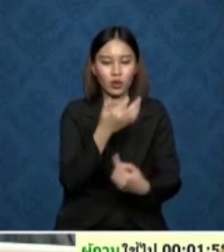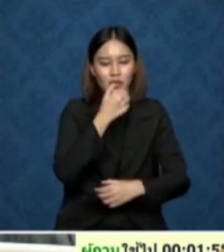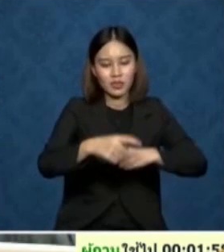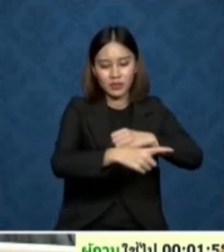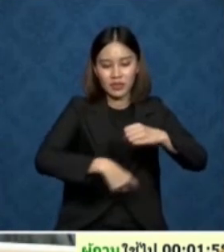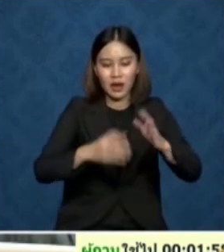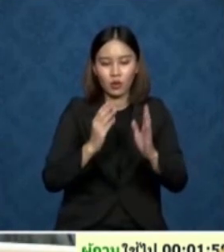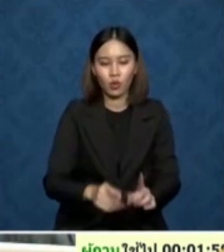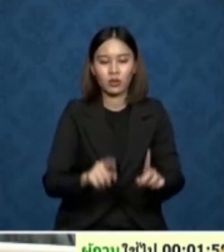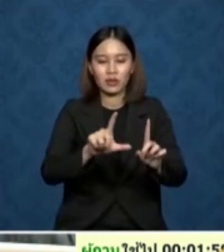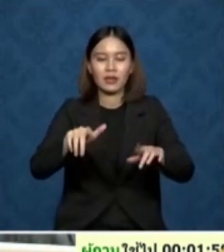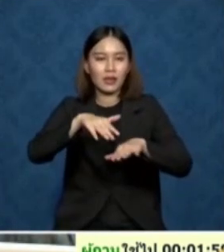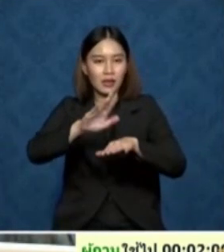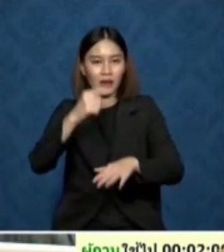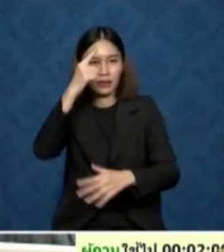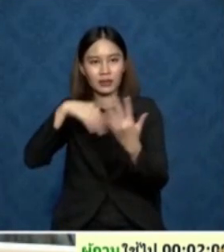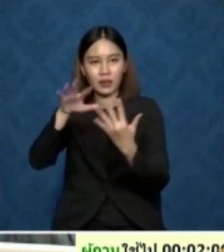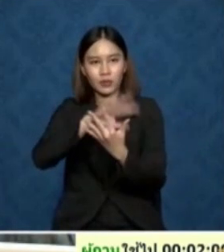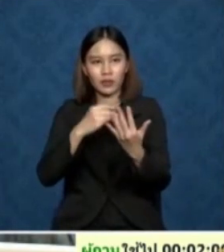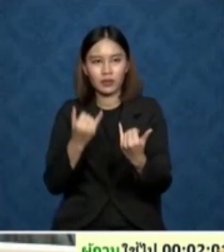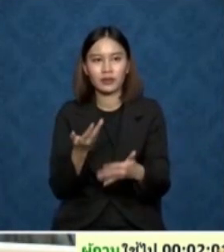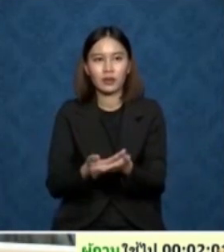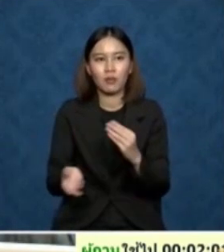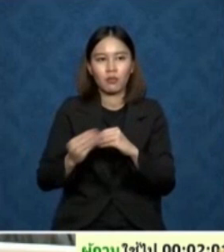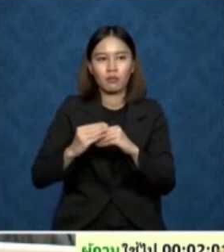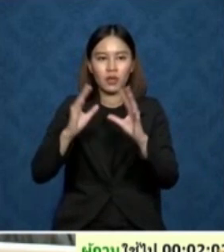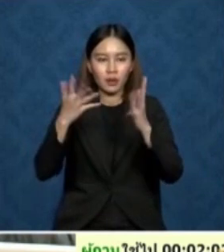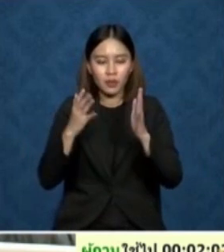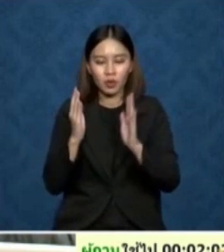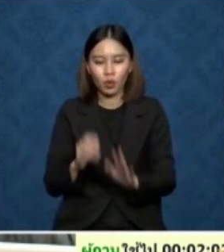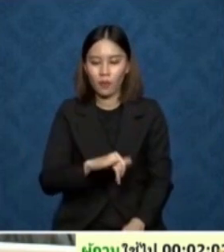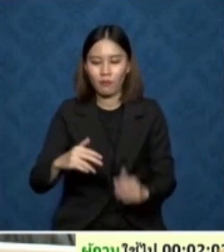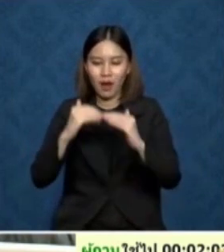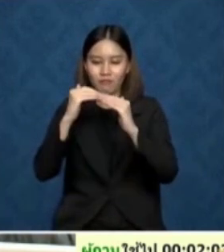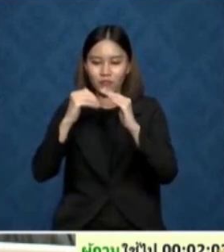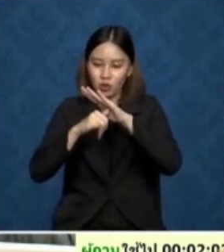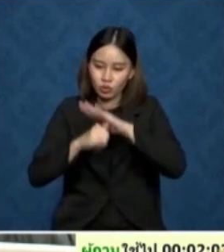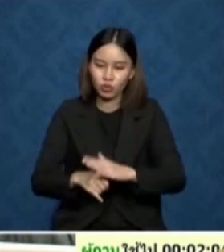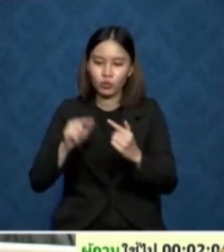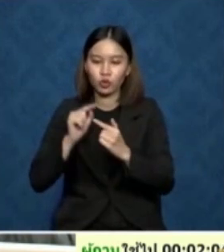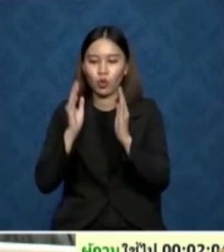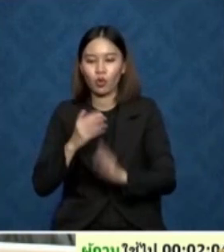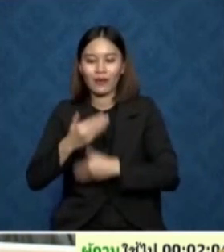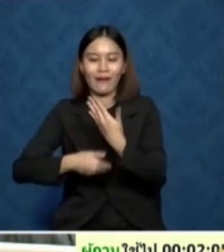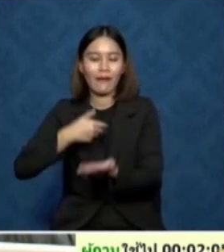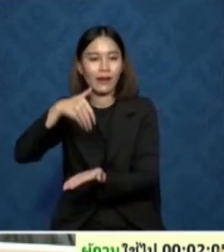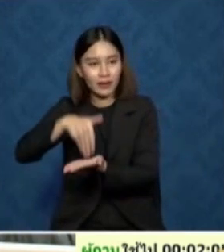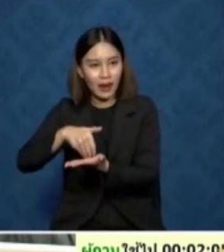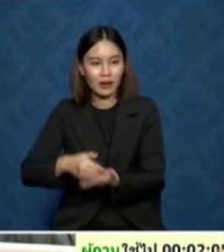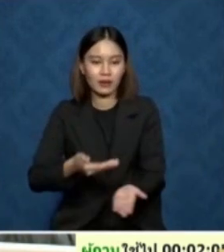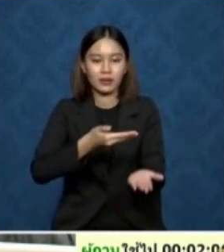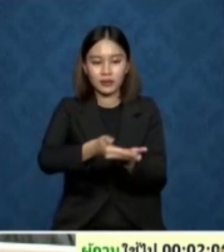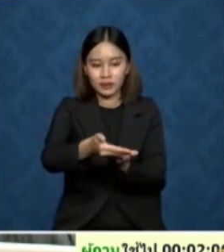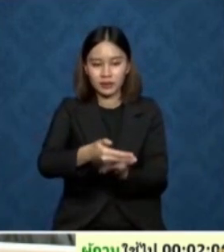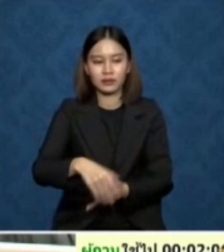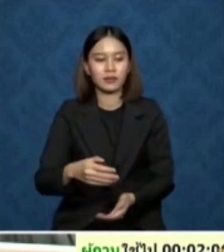นะ หลายลานคนในประเทศไม่ได้เพิ่มตามมาบางไรถูกเอารดเอาเปียบจบพอค้าคนกลางซึ่งคือซื้อเข้า